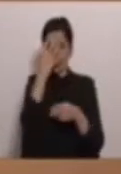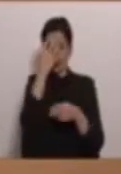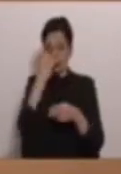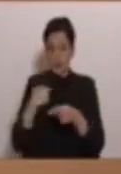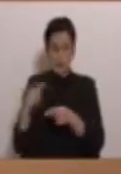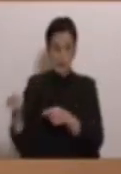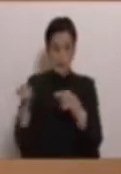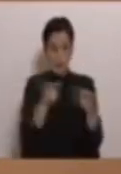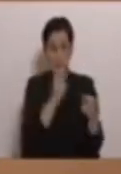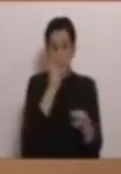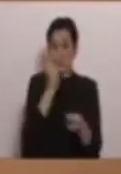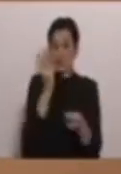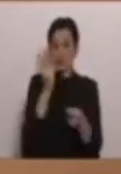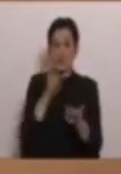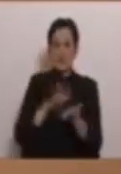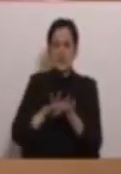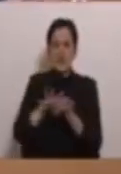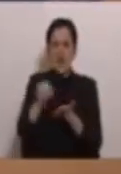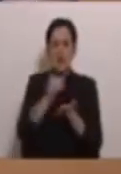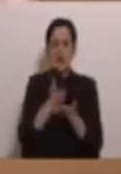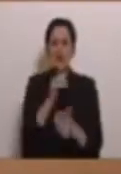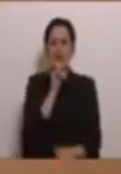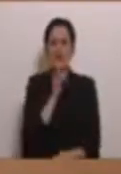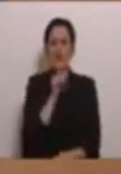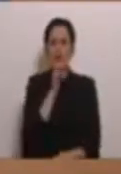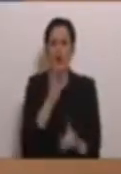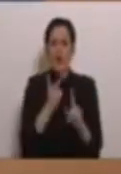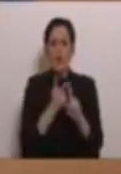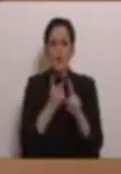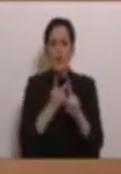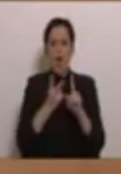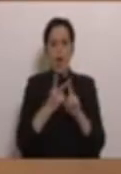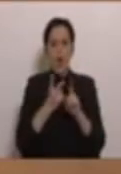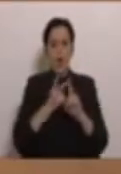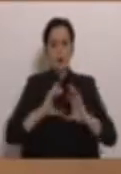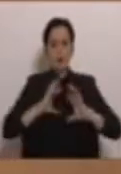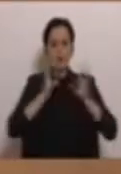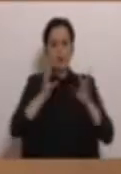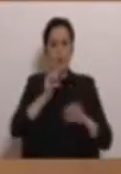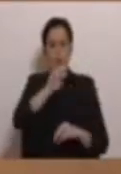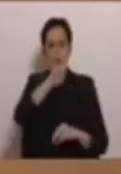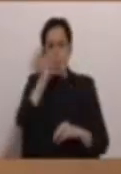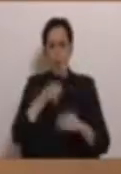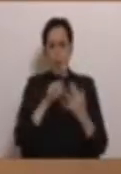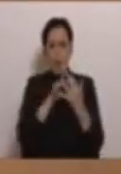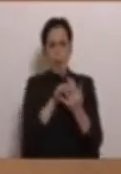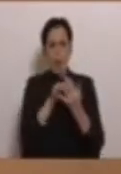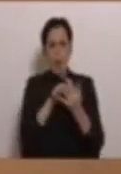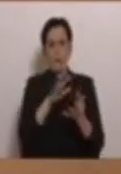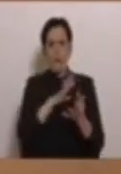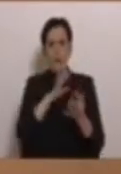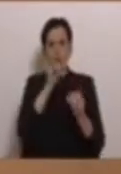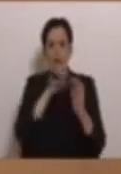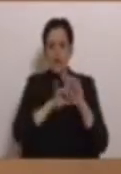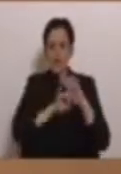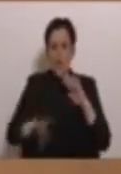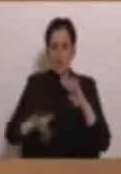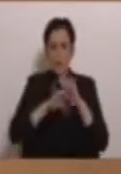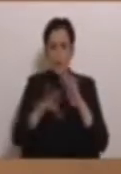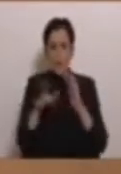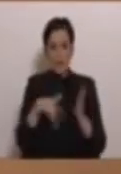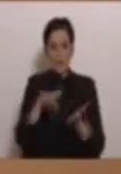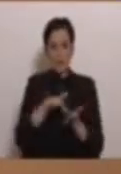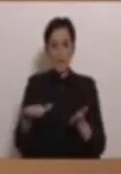აი ესეთი განადგურებულია, გეგონება მეორე მსოფლიო ომი იყო და თავზე გადაუარა ემა დაბომბეს ეს ქალაქი.